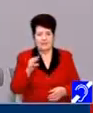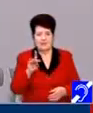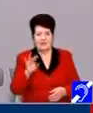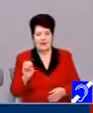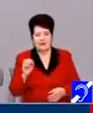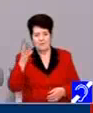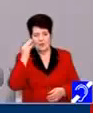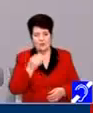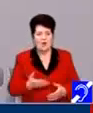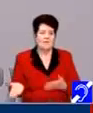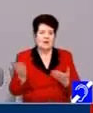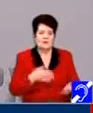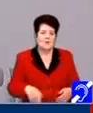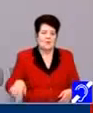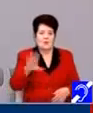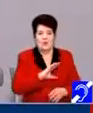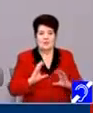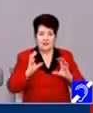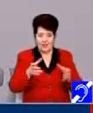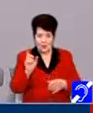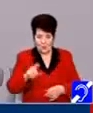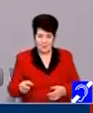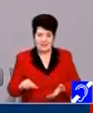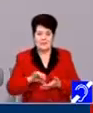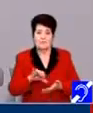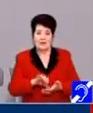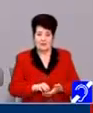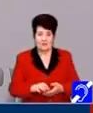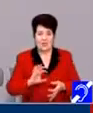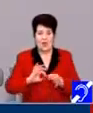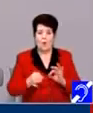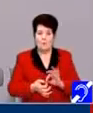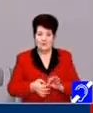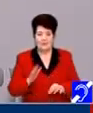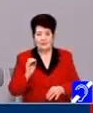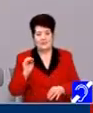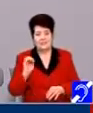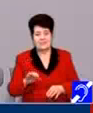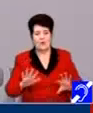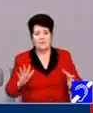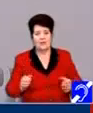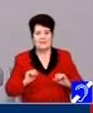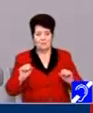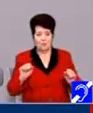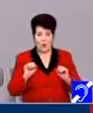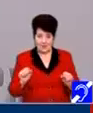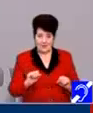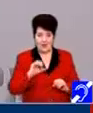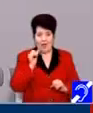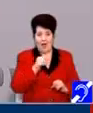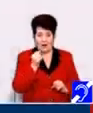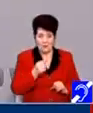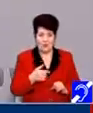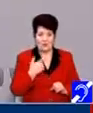îndeamnă pe toată lumea de la mic la mare să participe la Olympic Fest, un eveniment sportiv al anului,